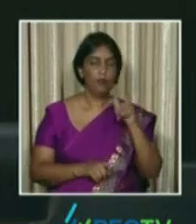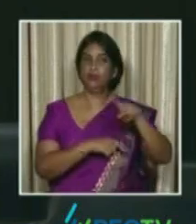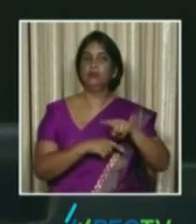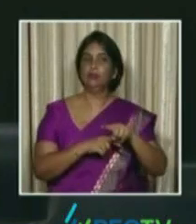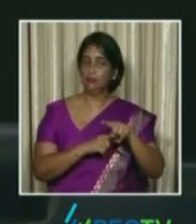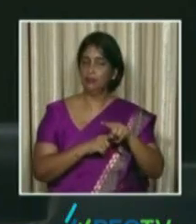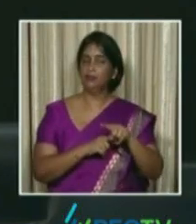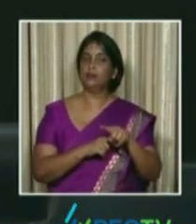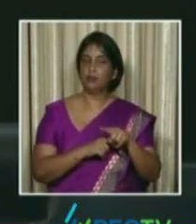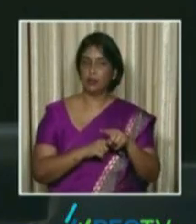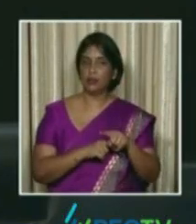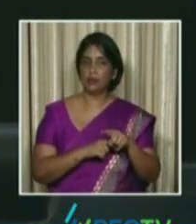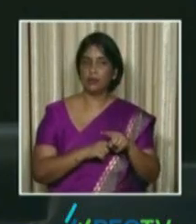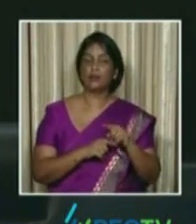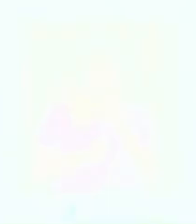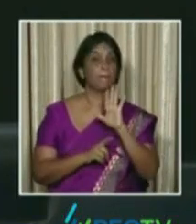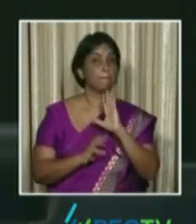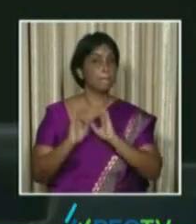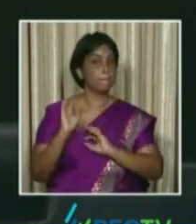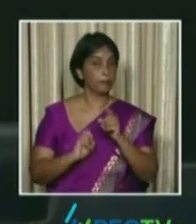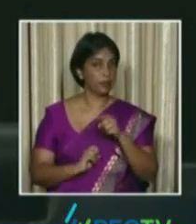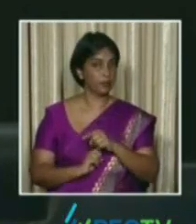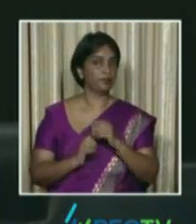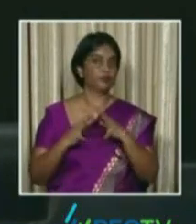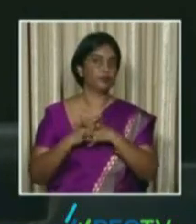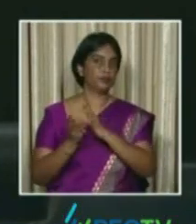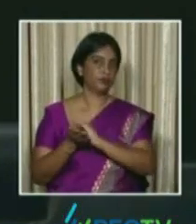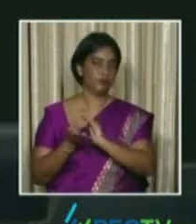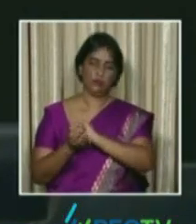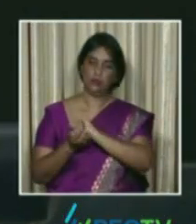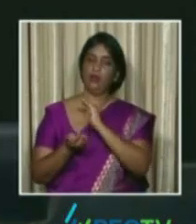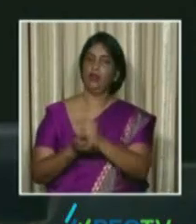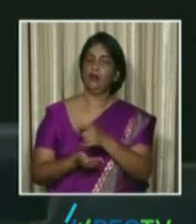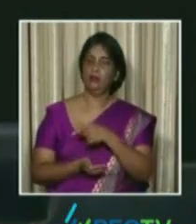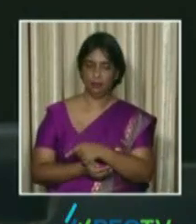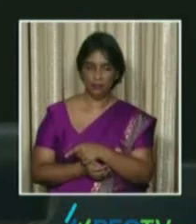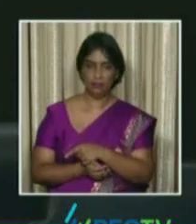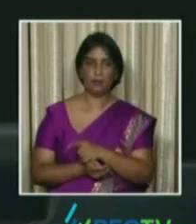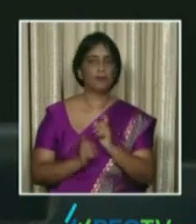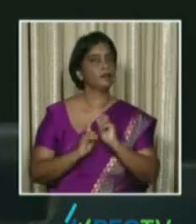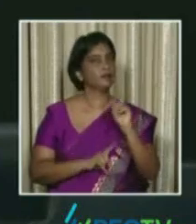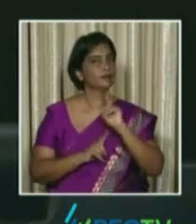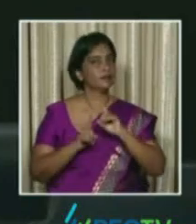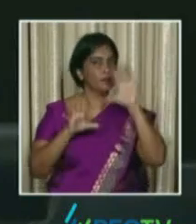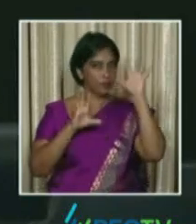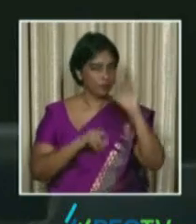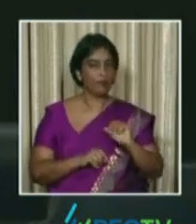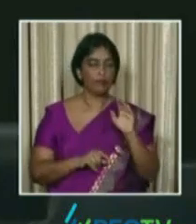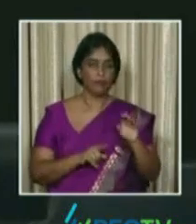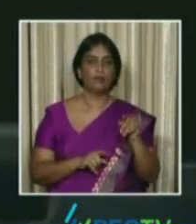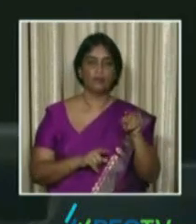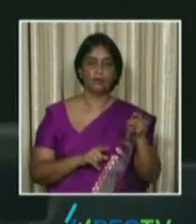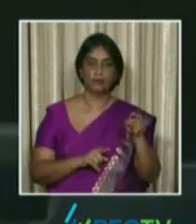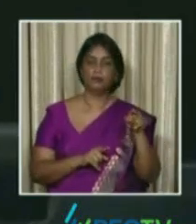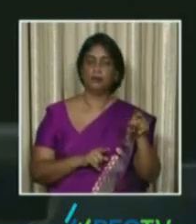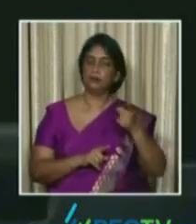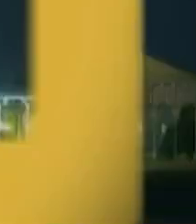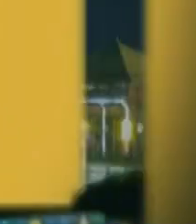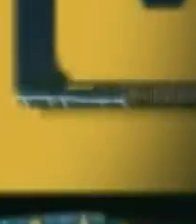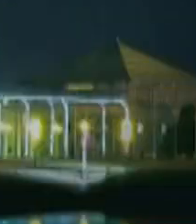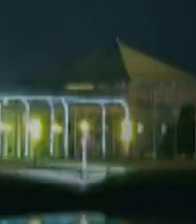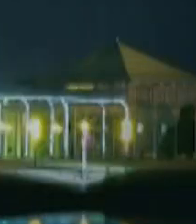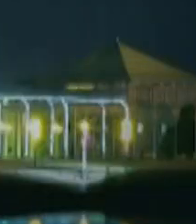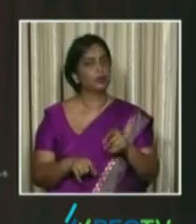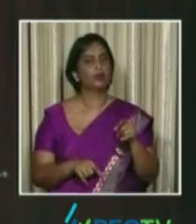සහ ඔත්තු සපයන්නන්ට 5% සුබසාධන අරමුදලට. දැන් මේක අපි පාර්ලිමේන්තුවට ගේන්න සූදානමින් ඉන්න ඔවුන්ගේ එකඟතාවයත් ඇතුව.